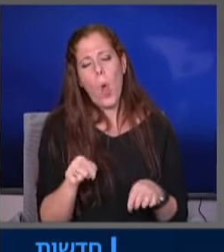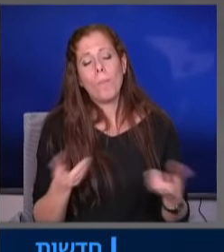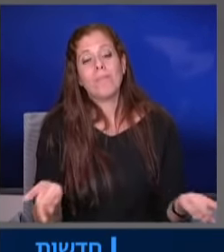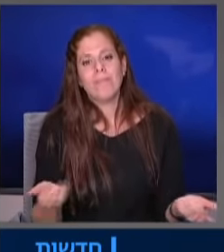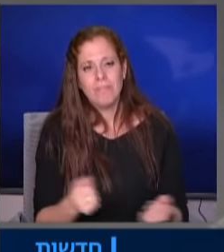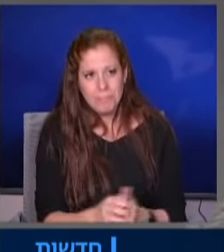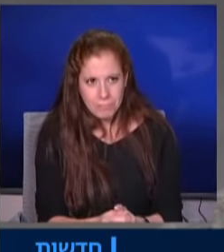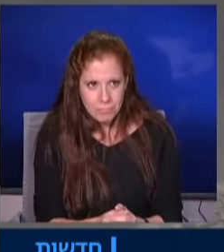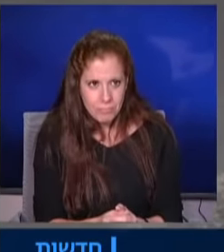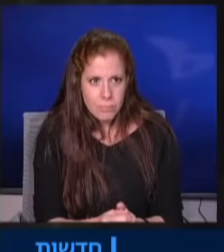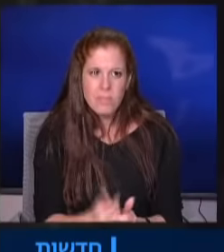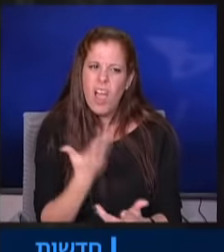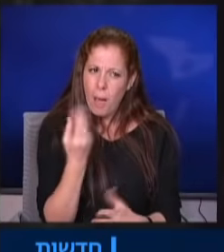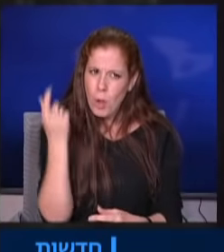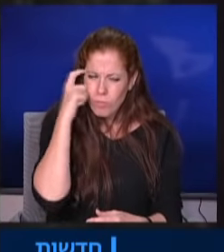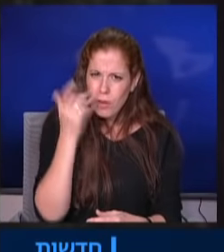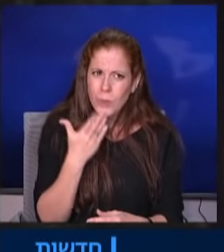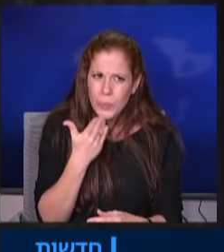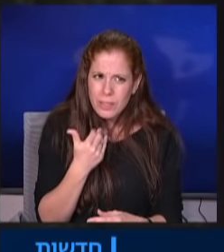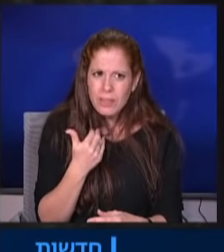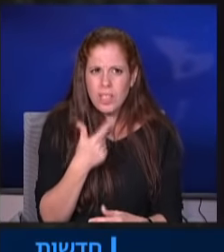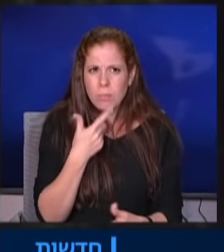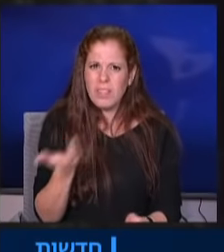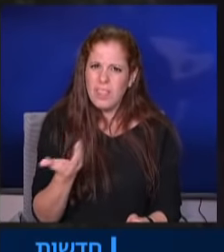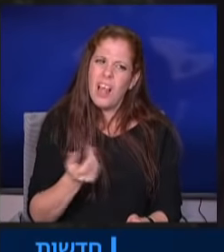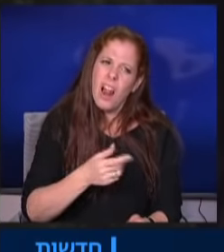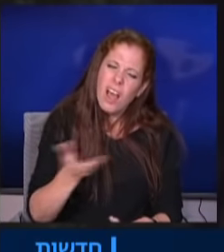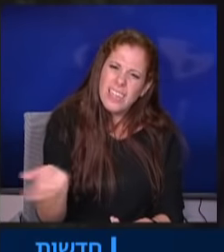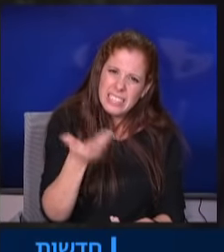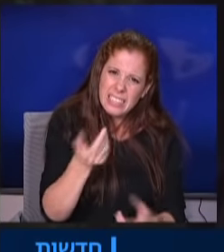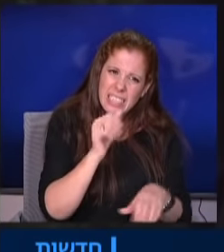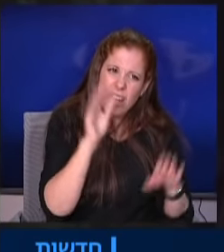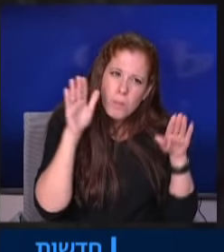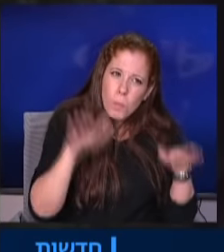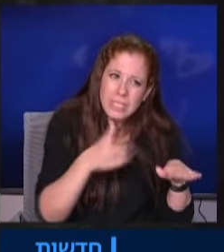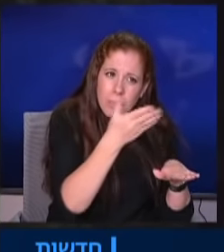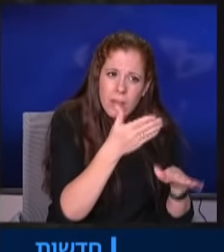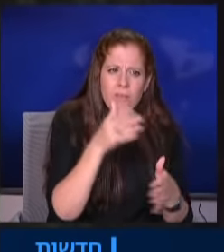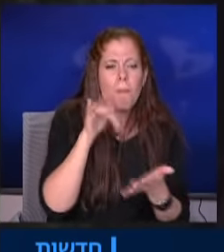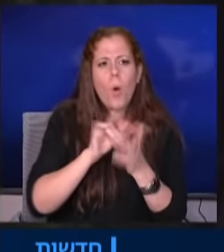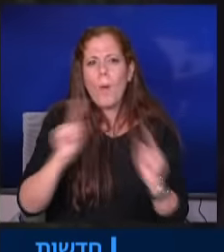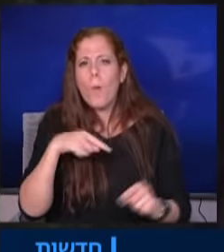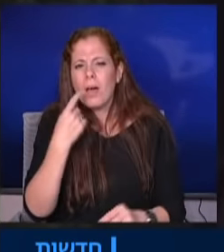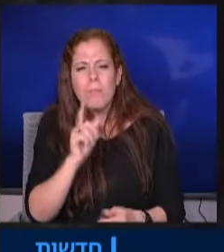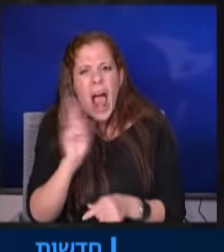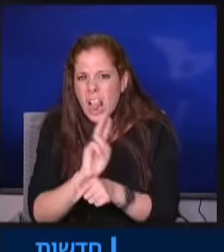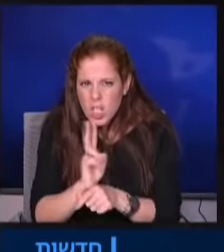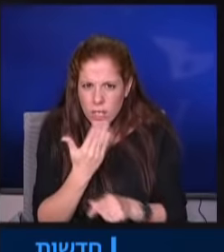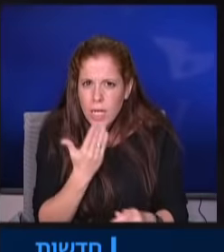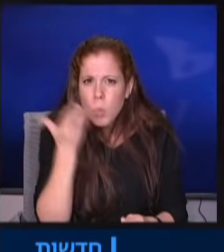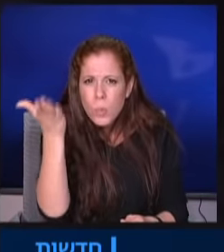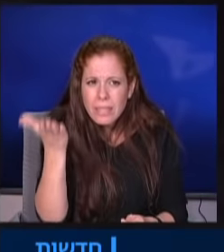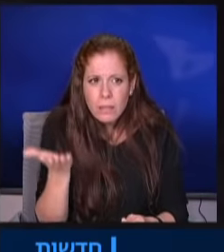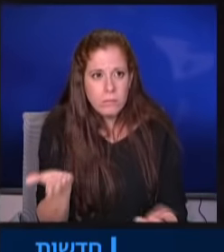Jewish. So once in the Netherlands, fuck off you Muslim, and the next venue someone put a note. Don't tell lies, Jew.